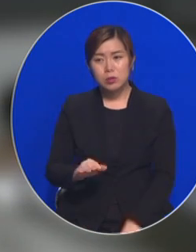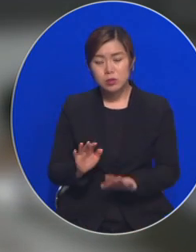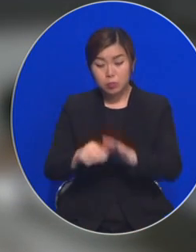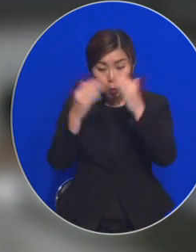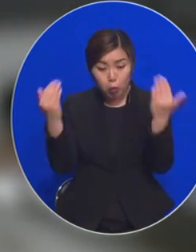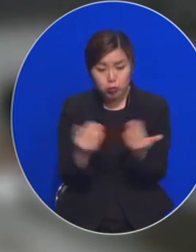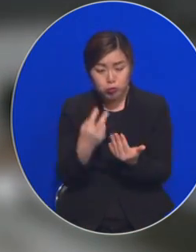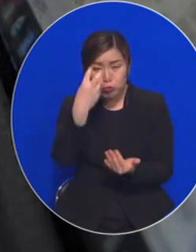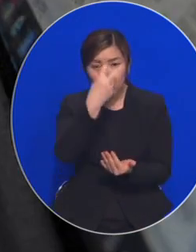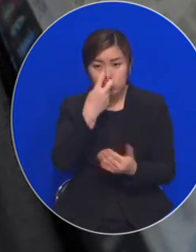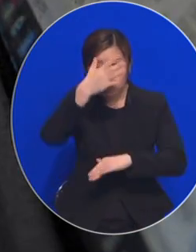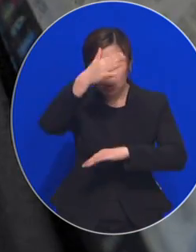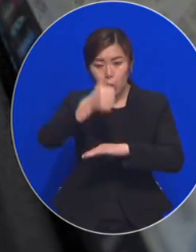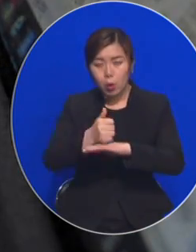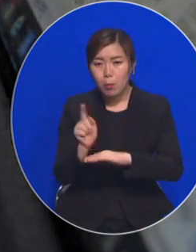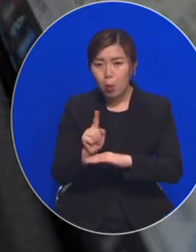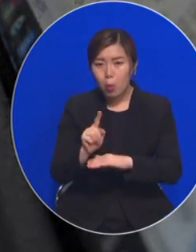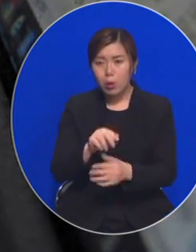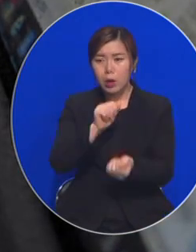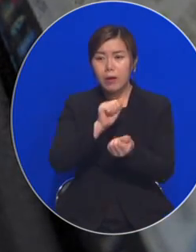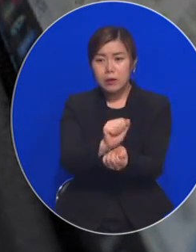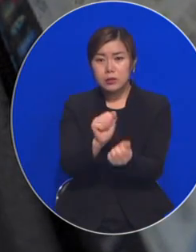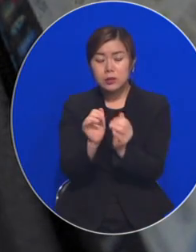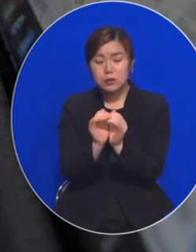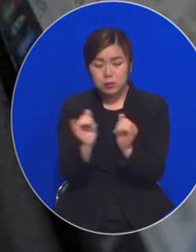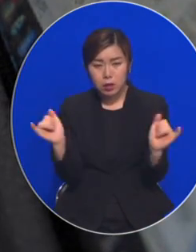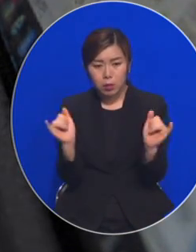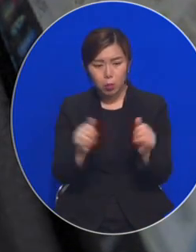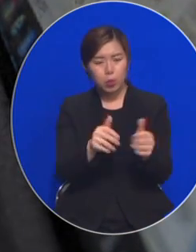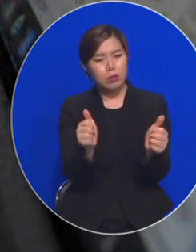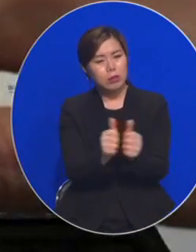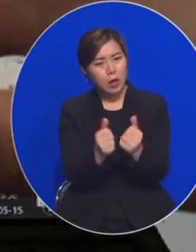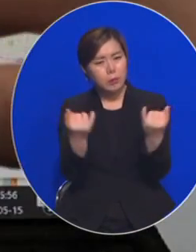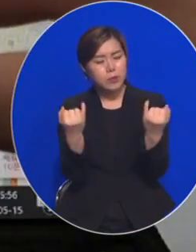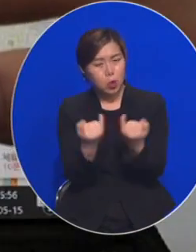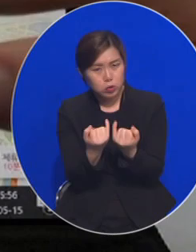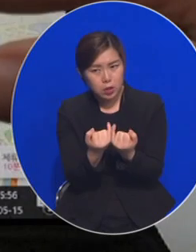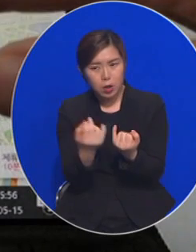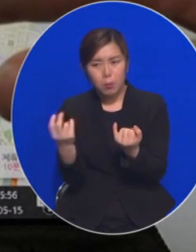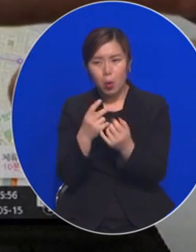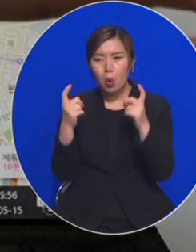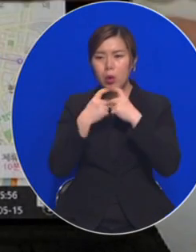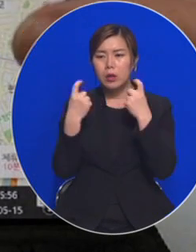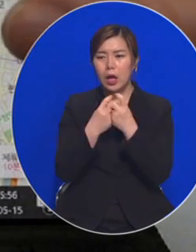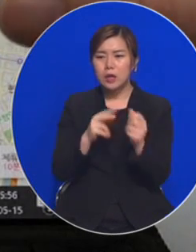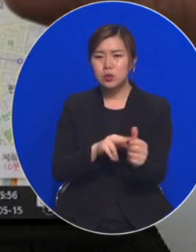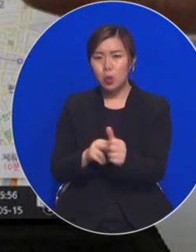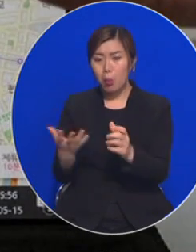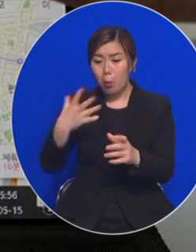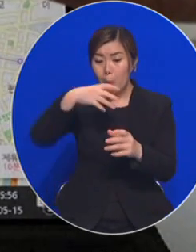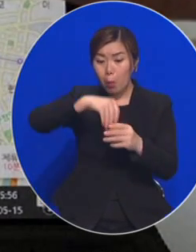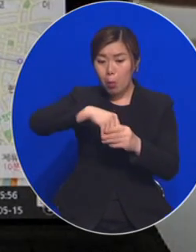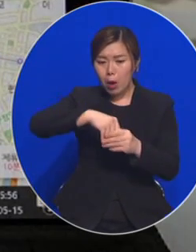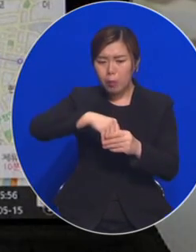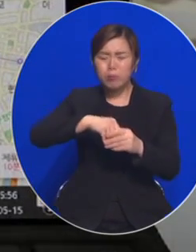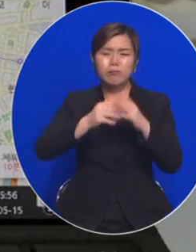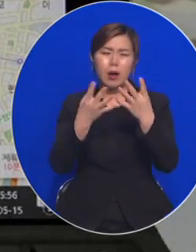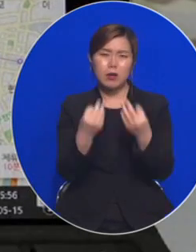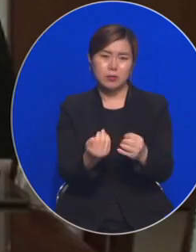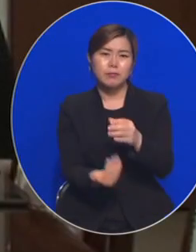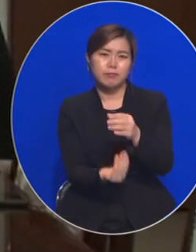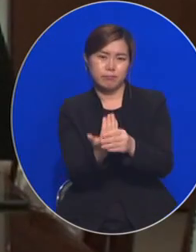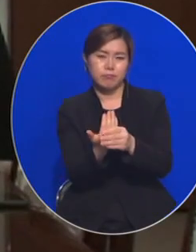전수조사 결과 확진자의 이동 경로 정보에 성별과 나이, 거주지 등 개인 식별 정보를 포함한 사례가